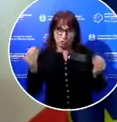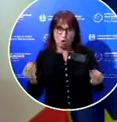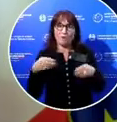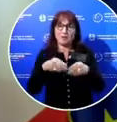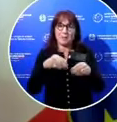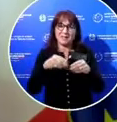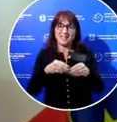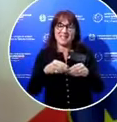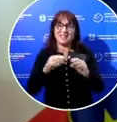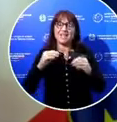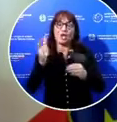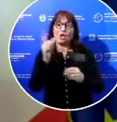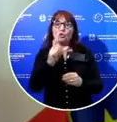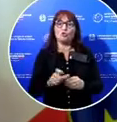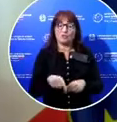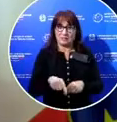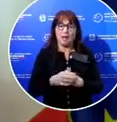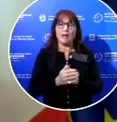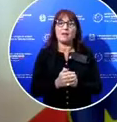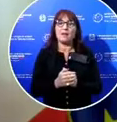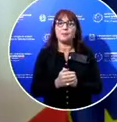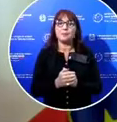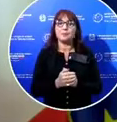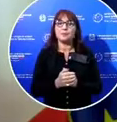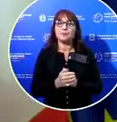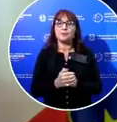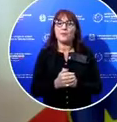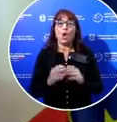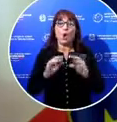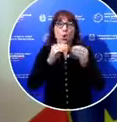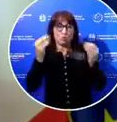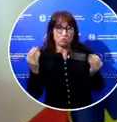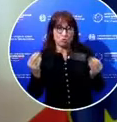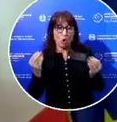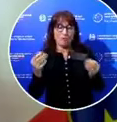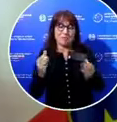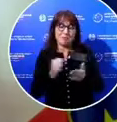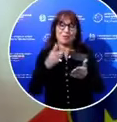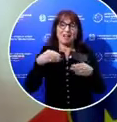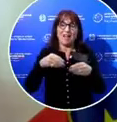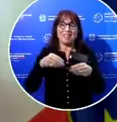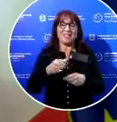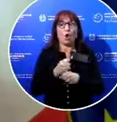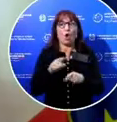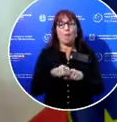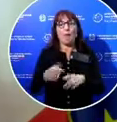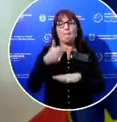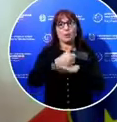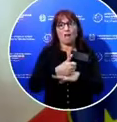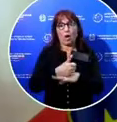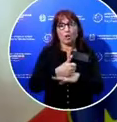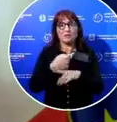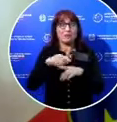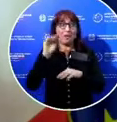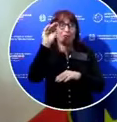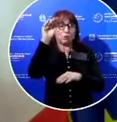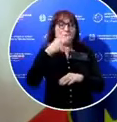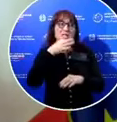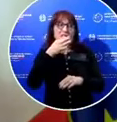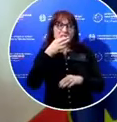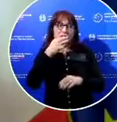sponde del Mediterraneo. Rendere le nuove generazioni protagoniste delle scelte che incideranno sul loro futuro significa